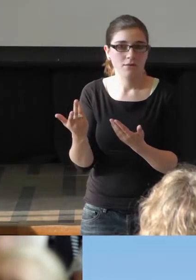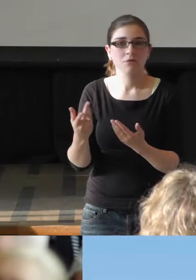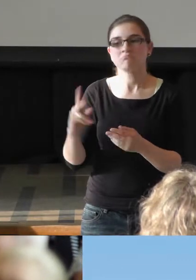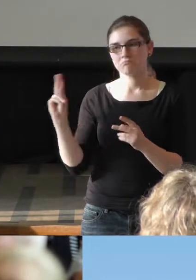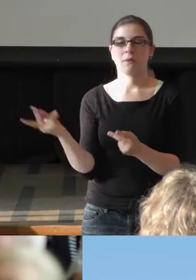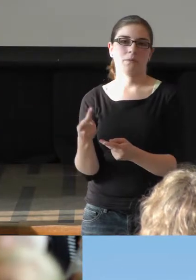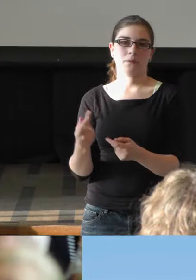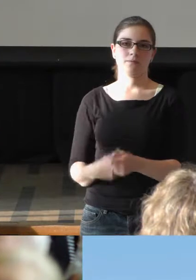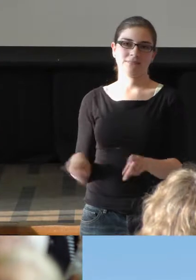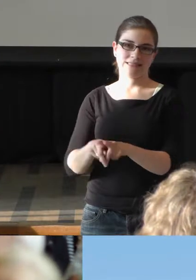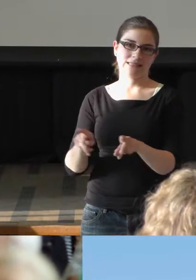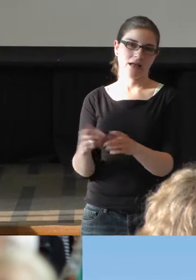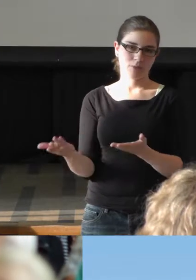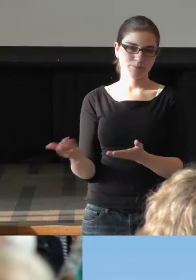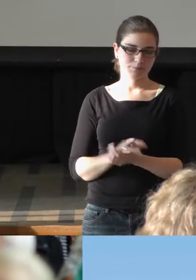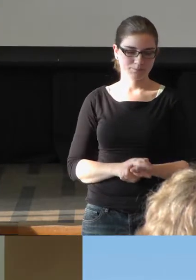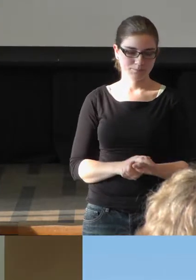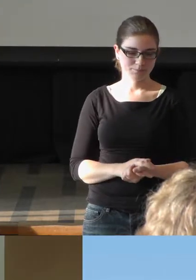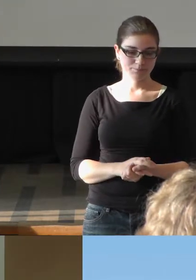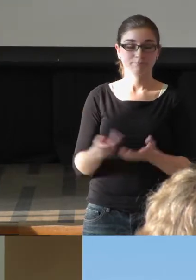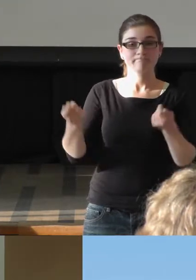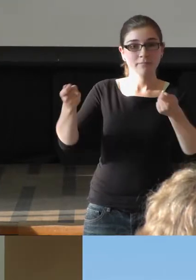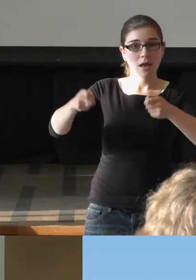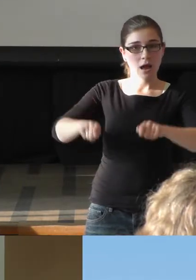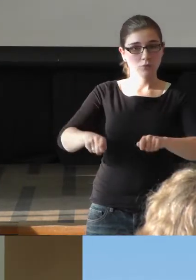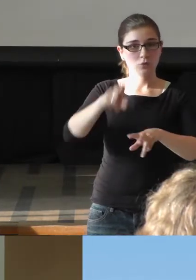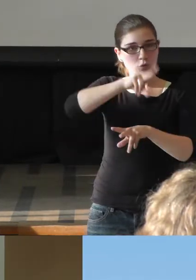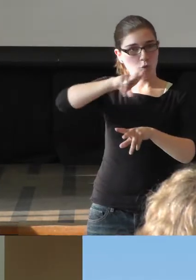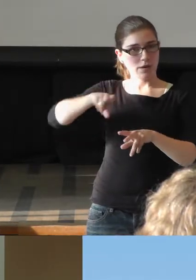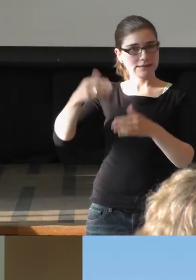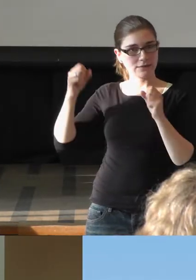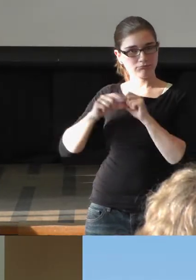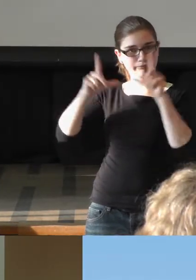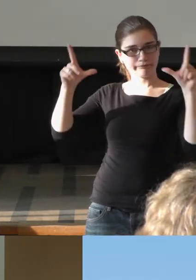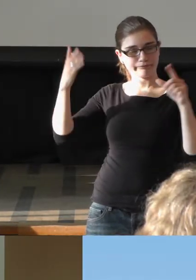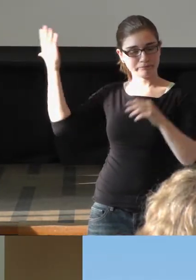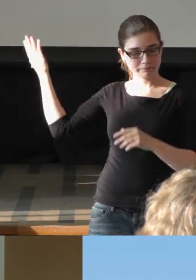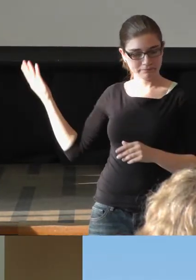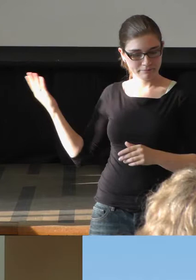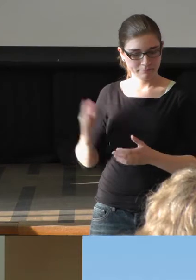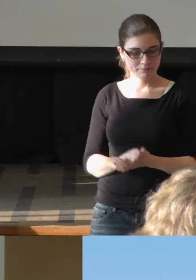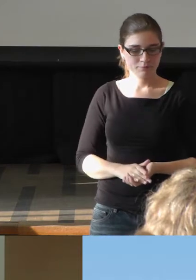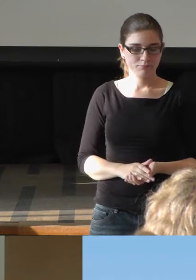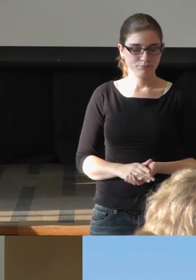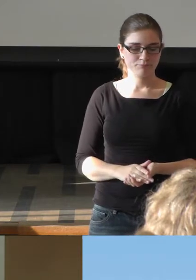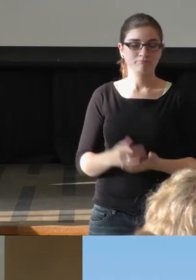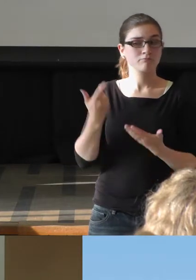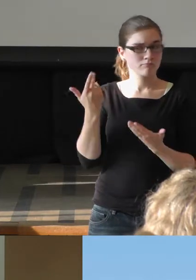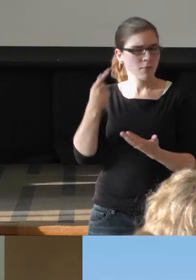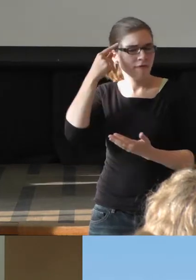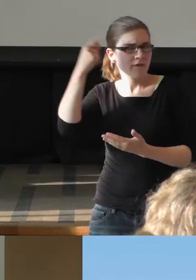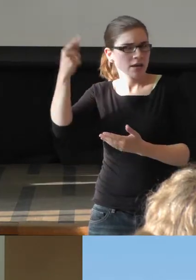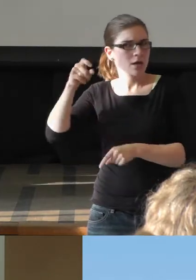identisch. Hier nochmal zum Abschluss eine Übersicht. Wenn man also den Verdacht von